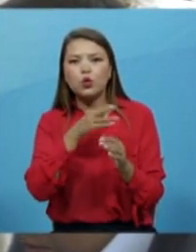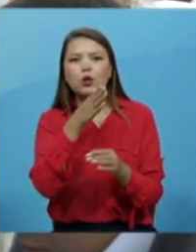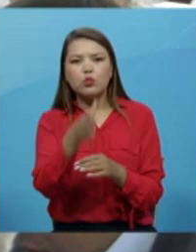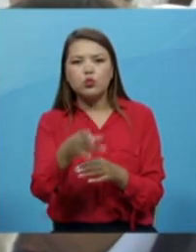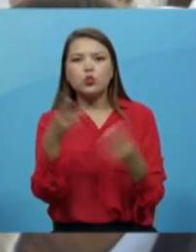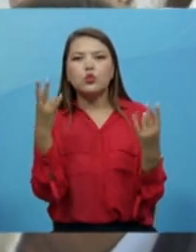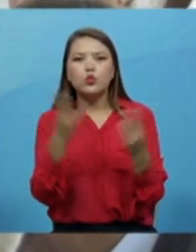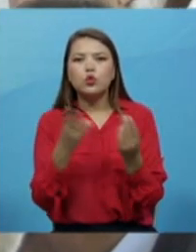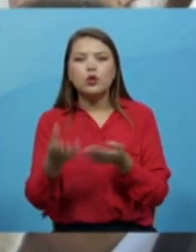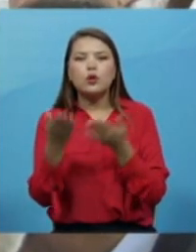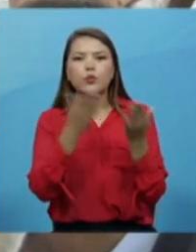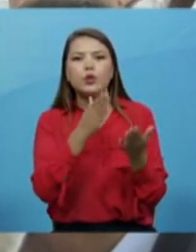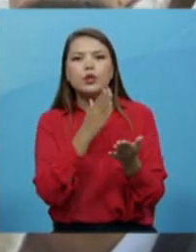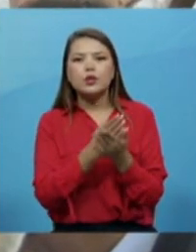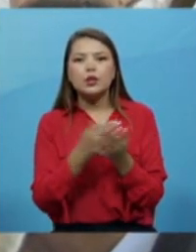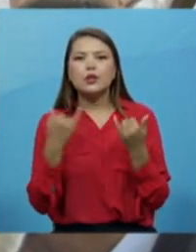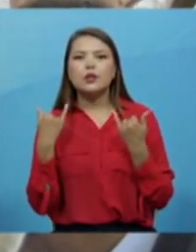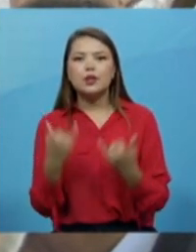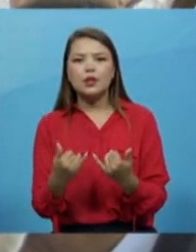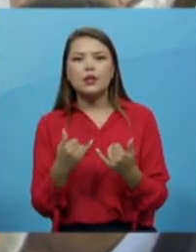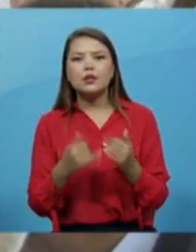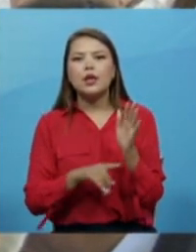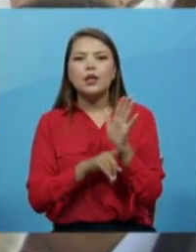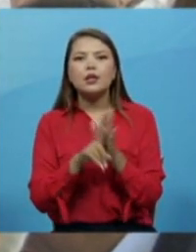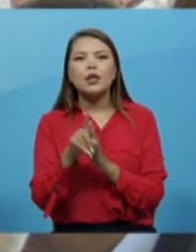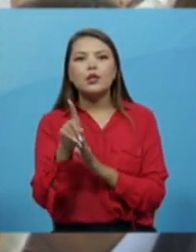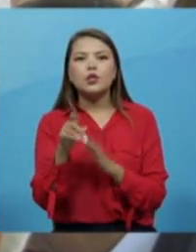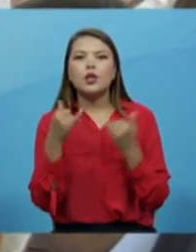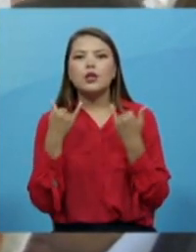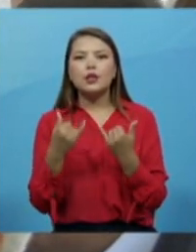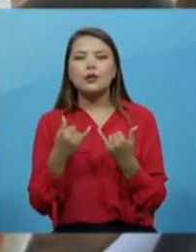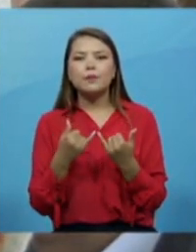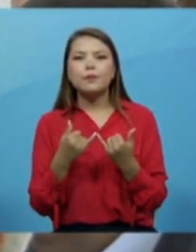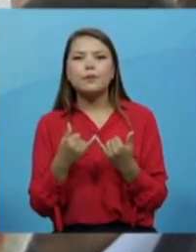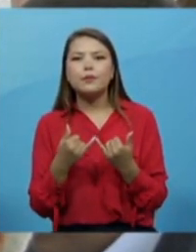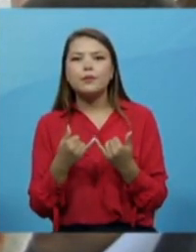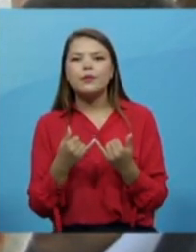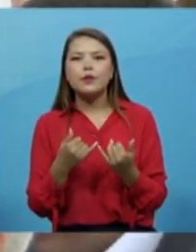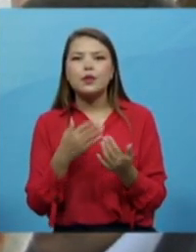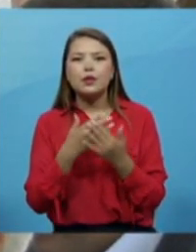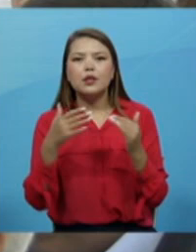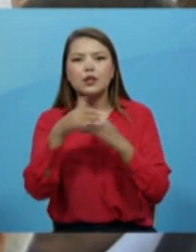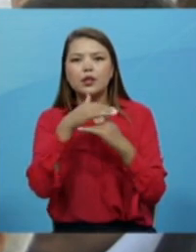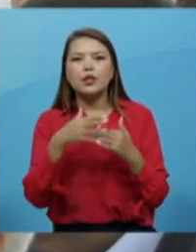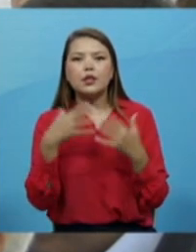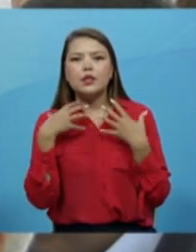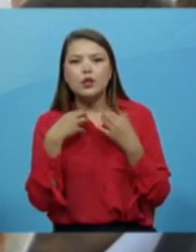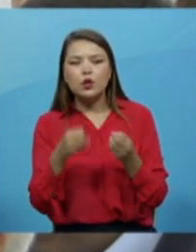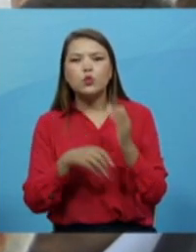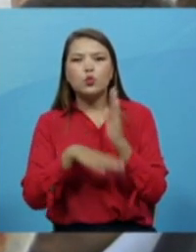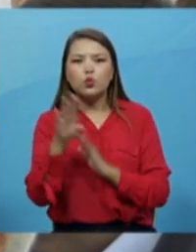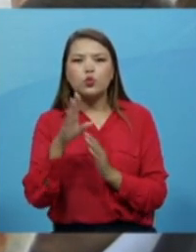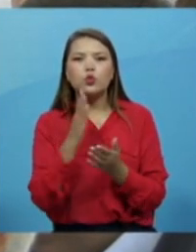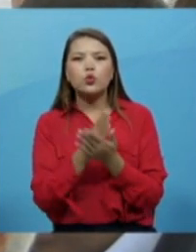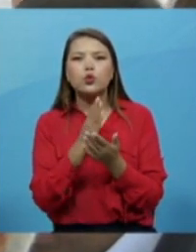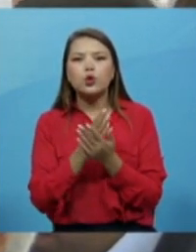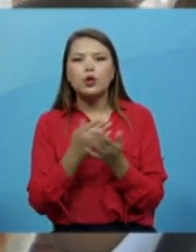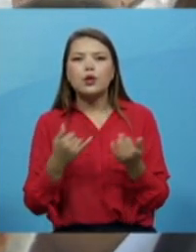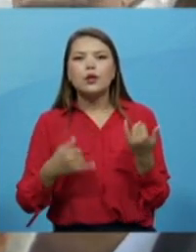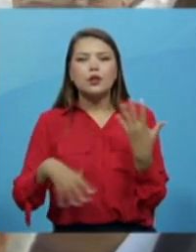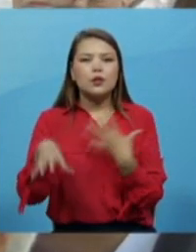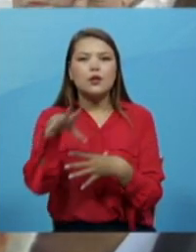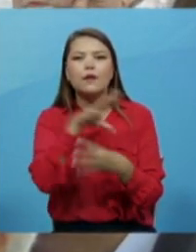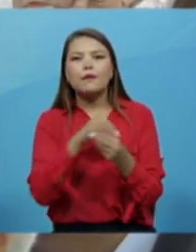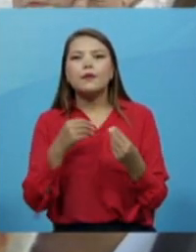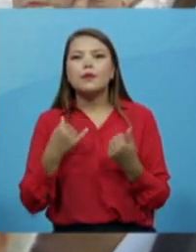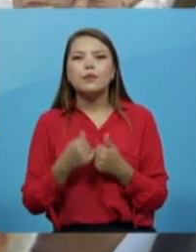адамға штатта жібергенбіз Астанаға. Припортовый станциясын отдельный станция есебінен ашталғанның салдарынан ол